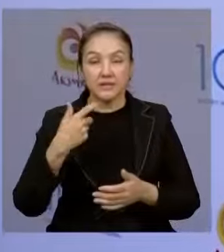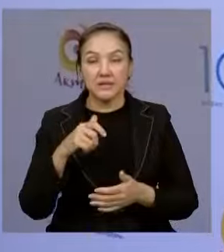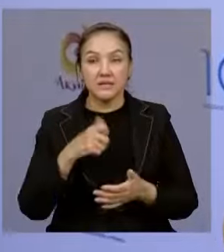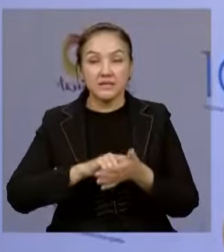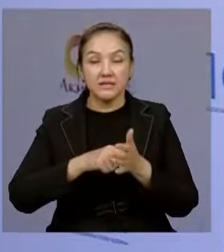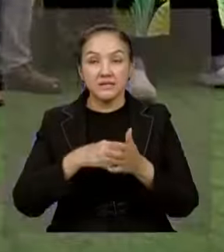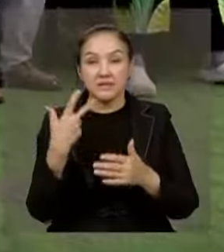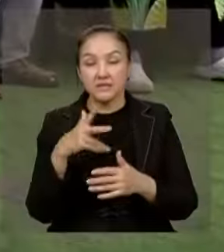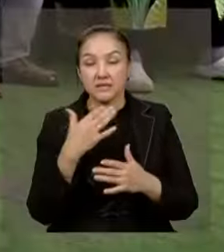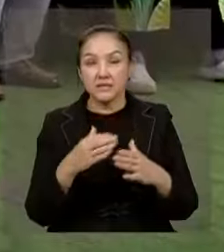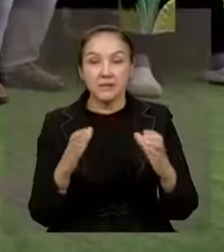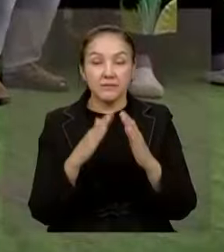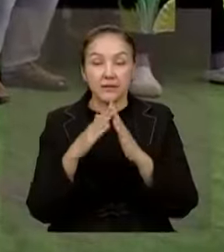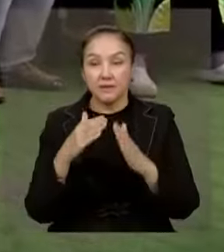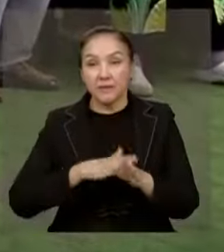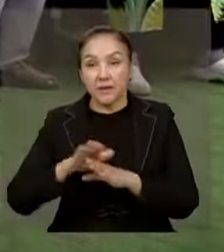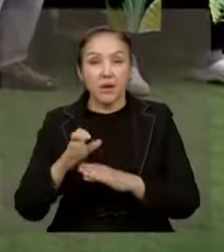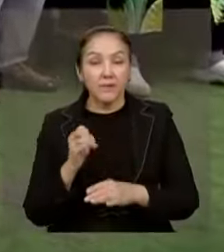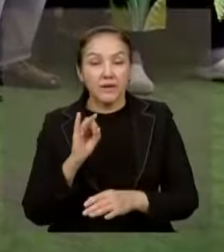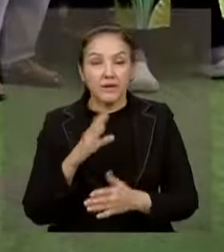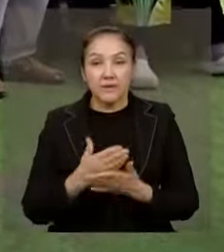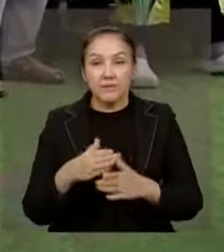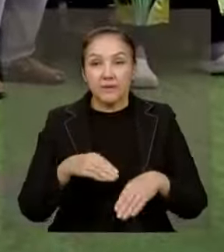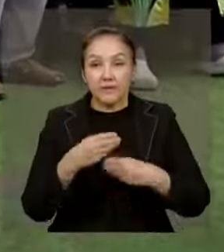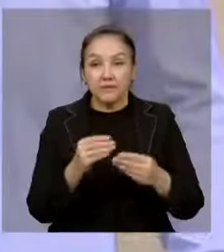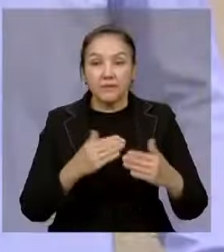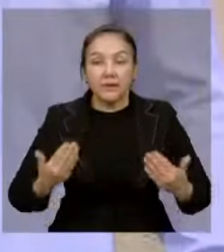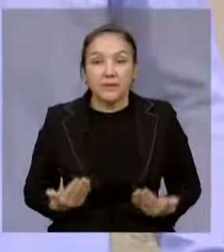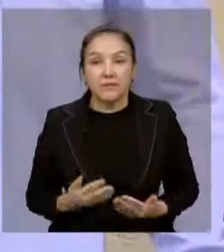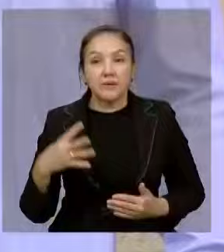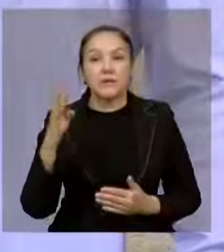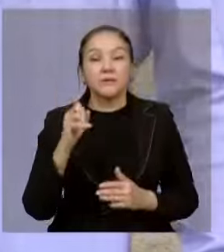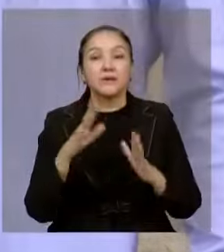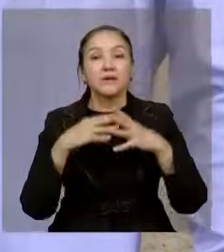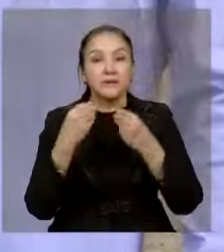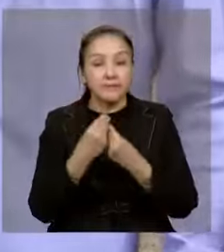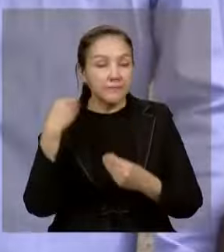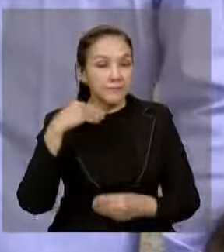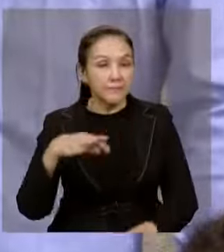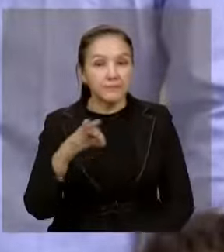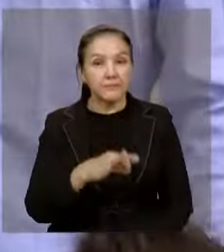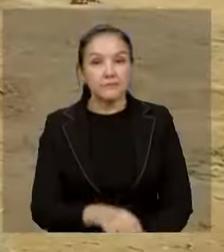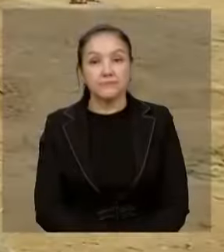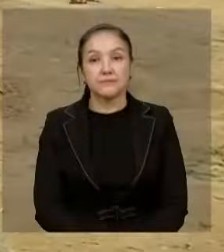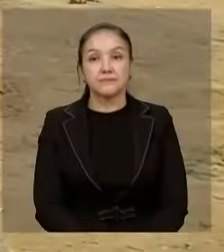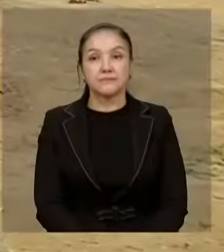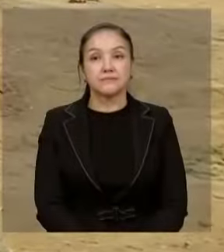домов Что позволит полностью завершить масштабный проект по обеспечению жильём более 400 семей в Актюбинской